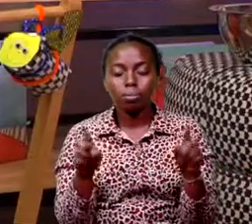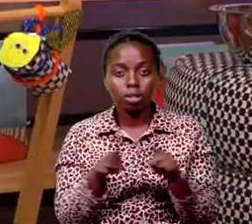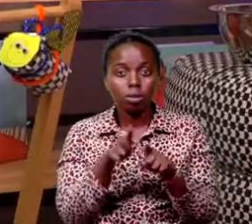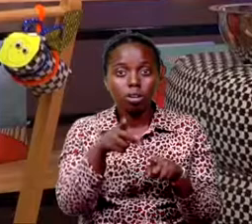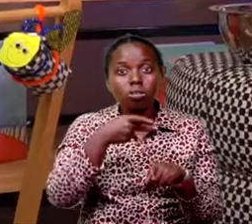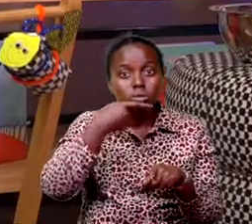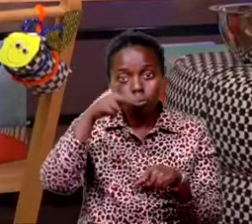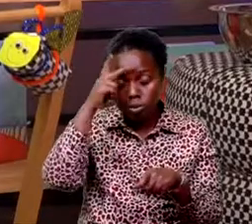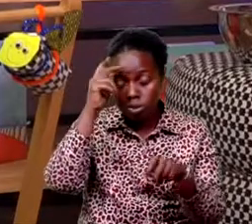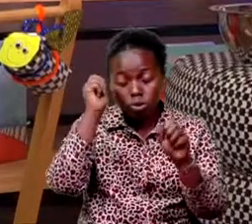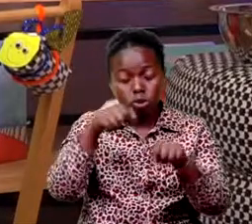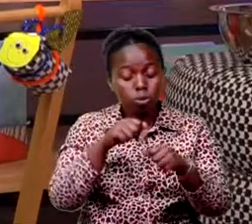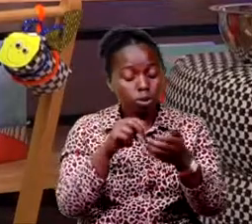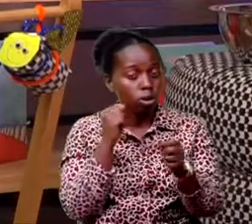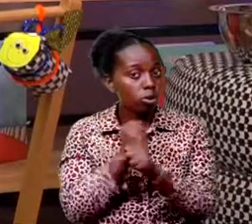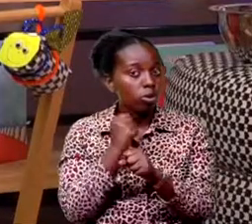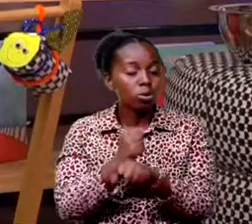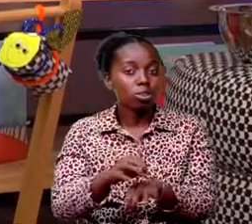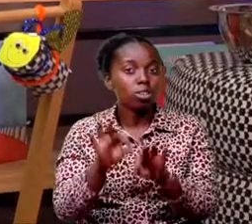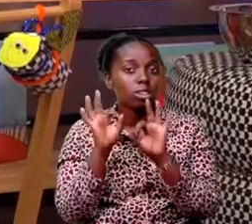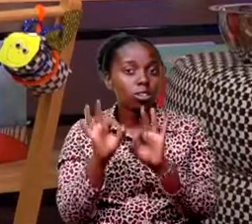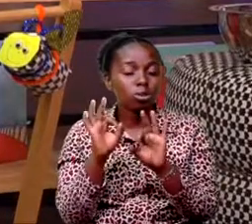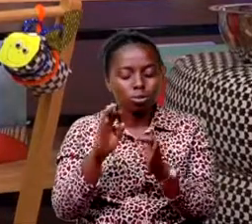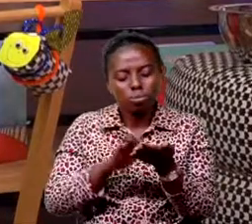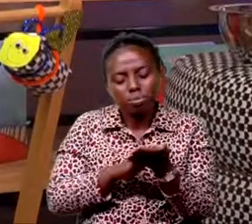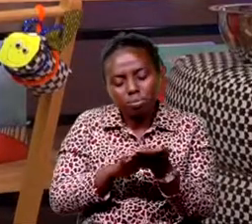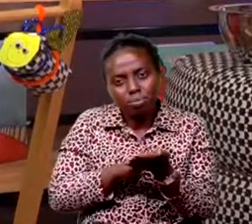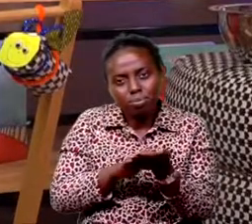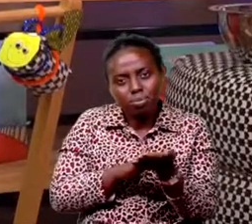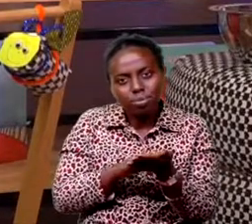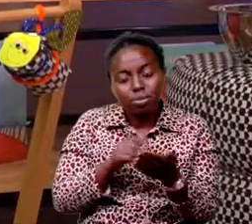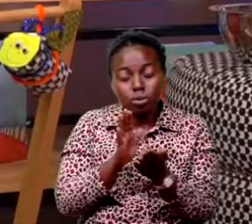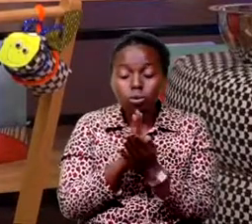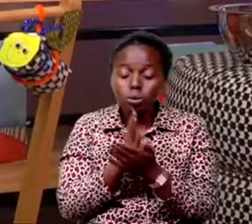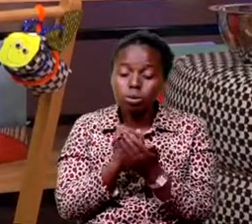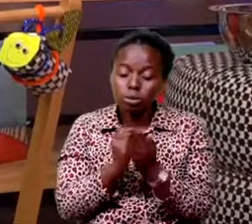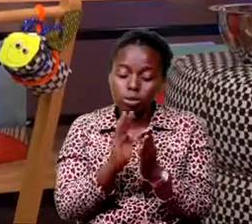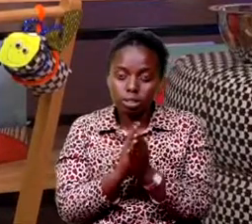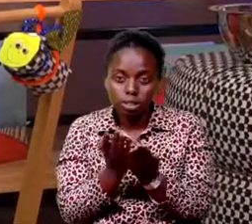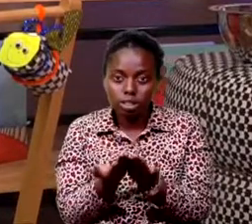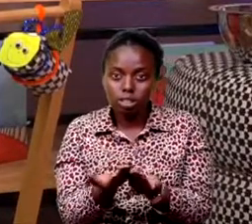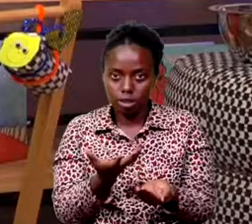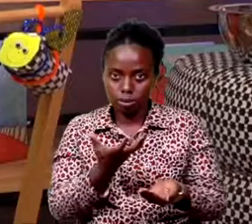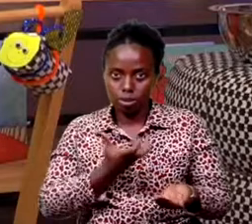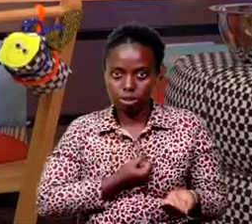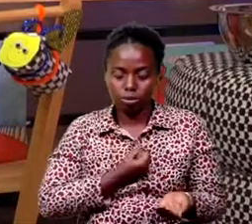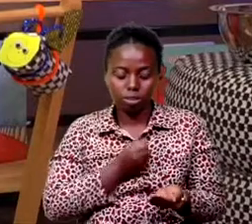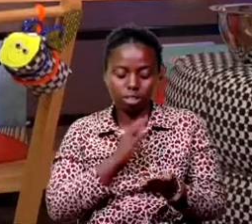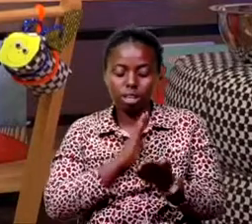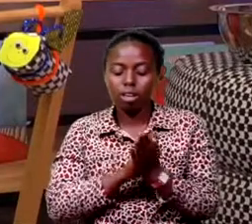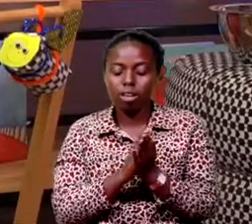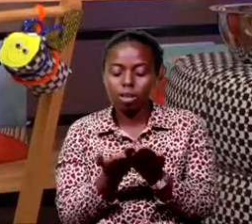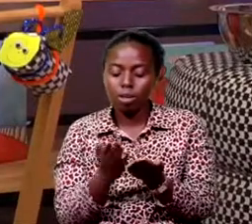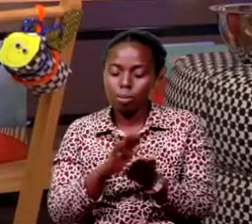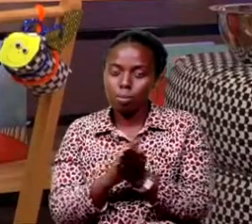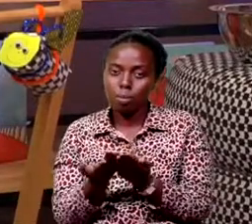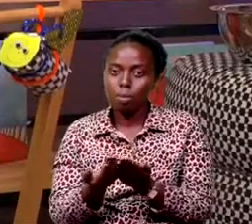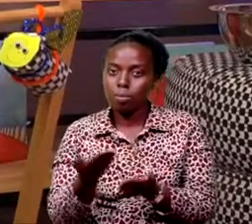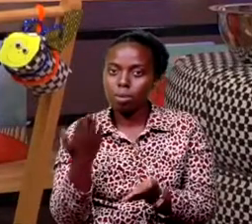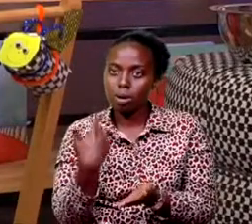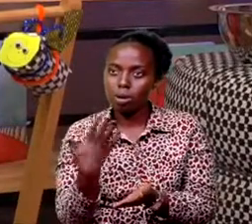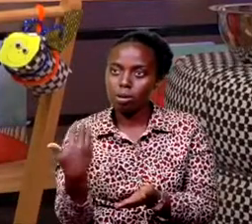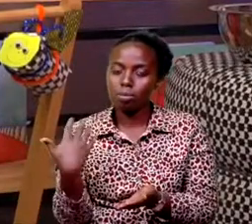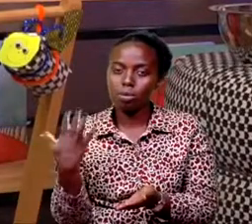Nkawe nk'umubyeyi ushaka kugikorera isuku ukagihanagura, kuko ni igitabo gifite impapuro zikomeye